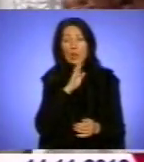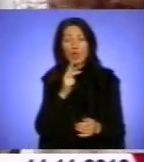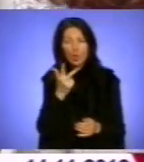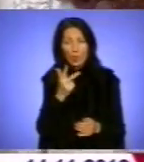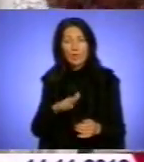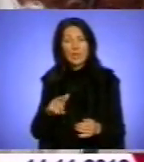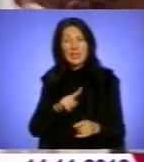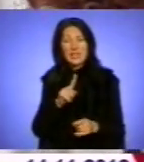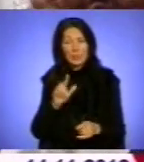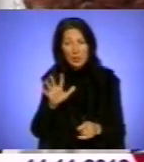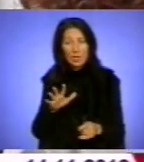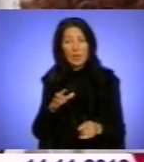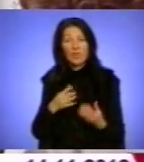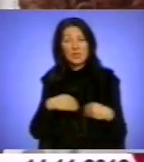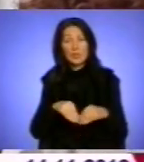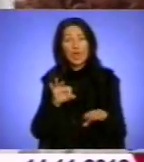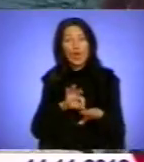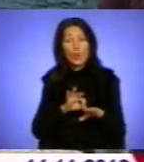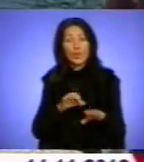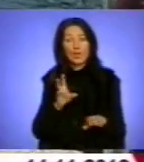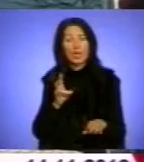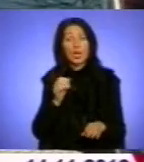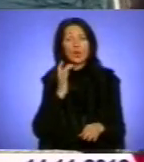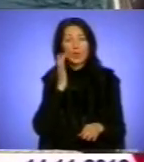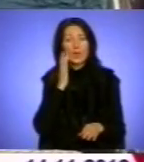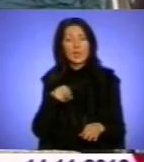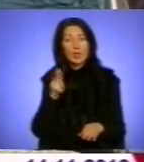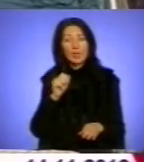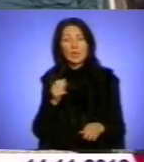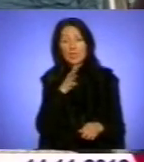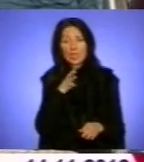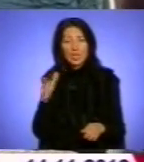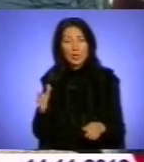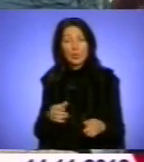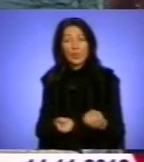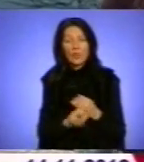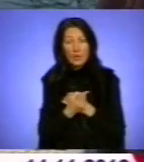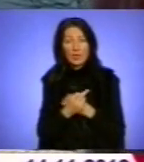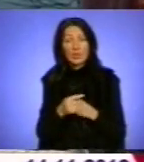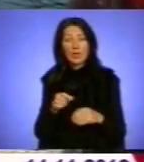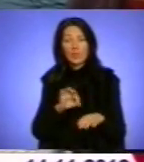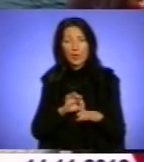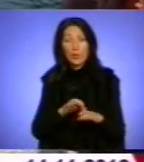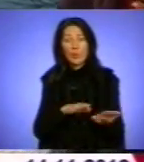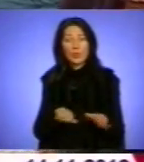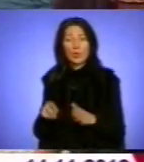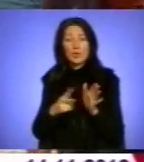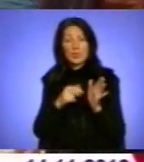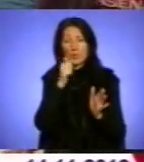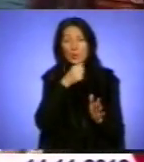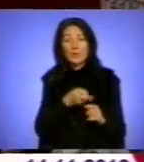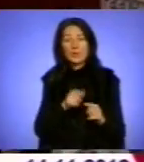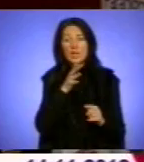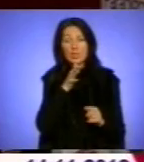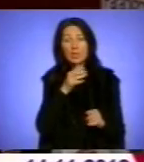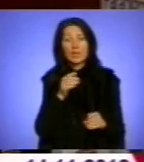цукровий діабет. З часу виявлення недуги минуло 7 років. За цей час жінка вивчила чимало медичних термінів про цукровий